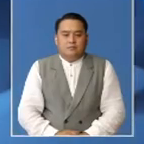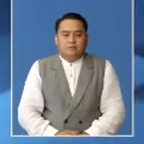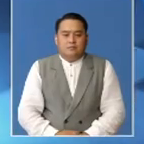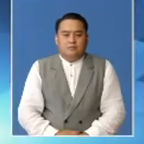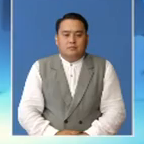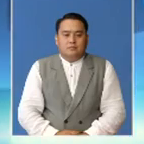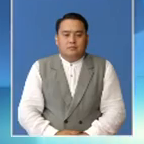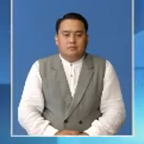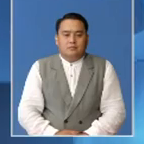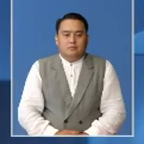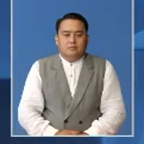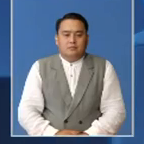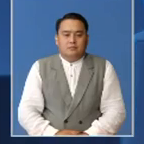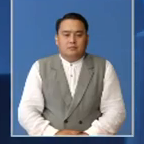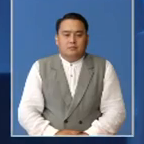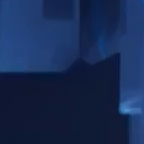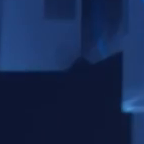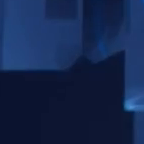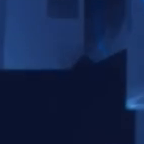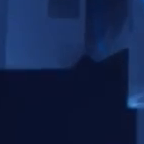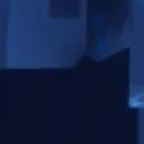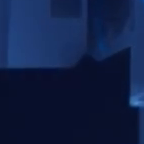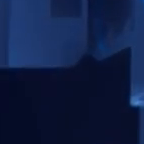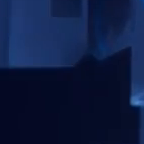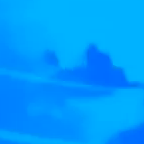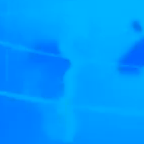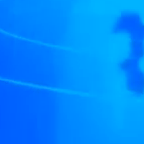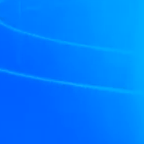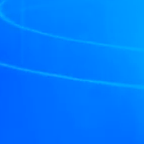Джункешев, телекомпания ЖТСУ из Карасайского района.